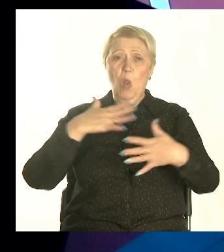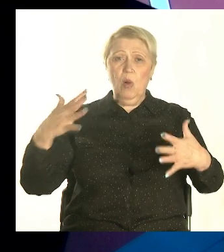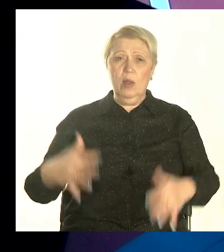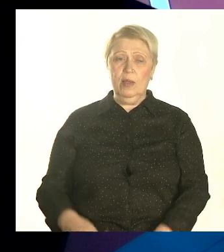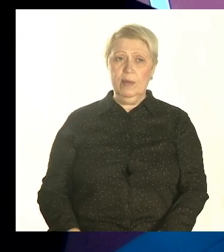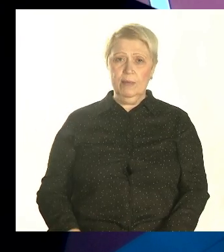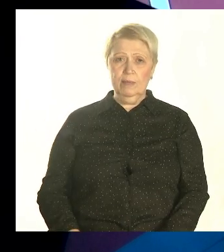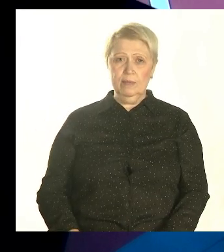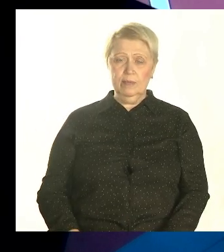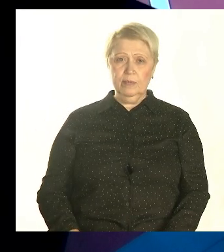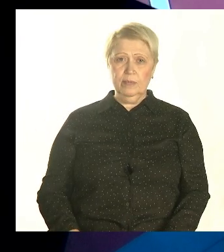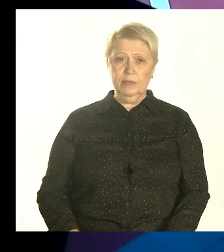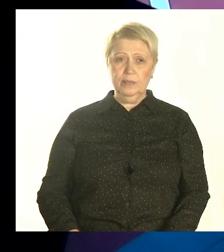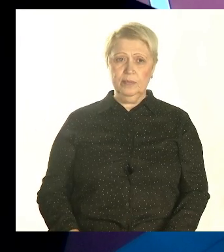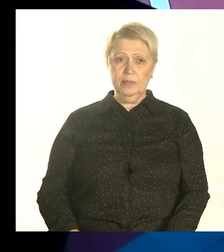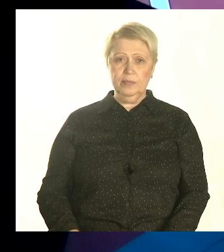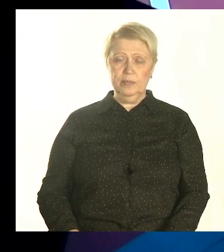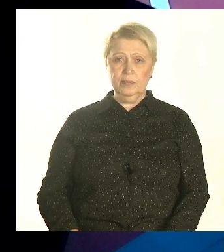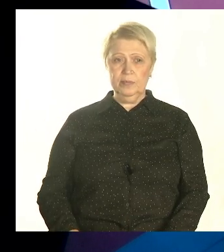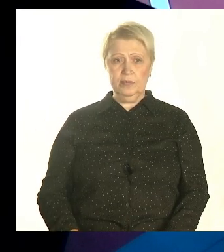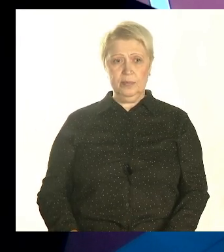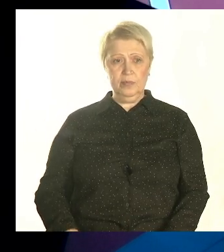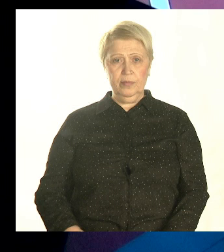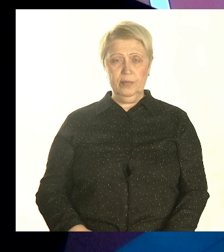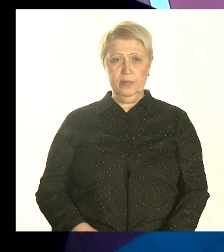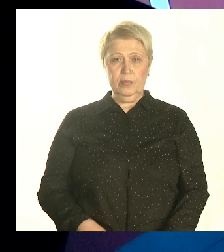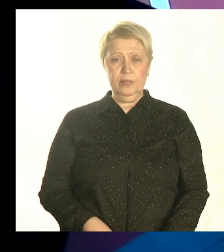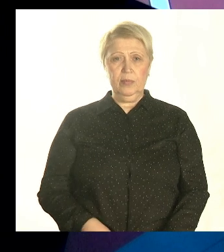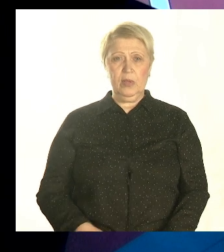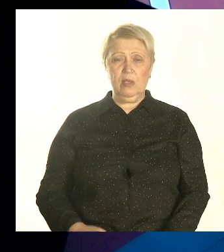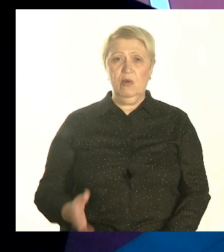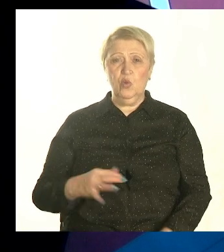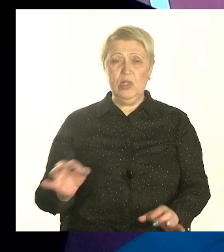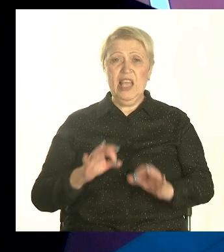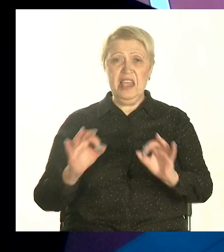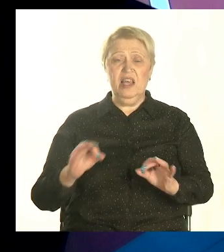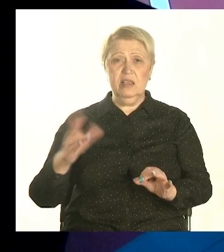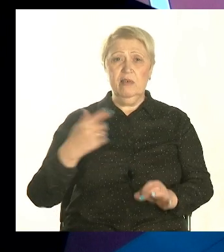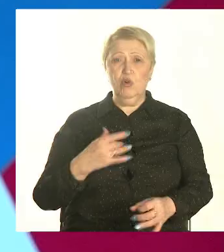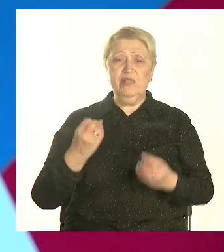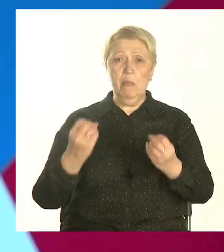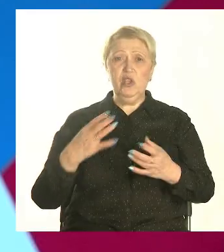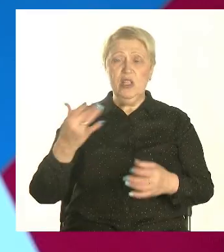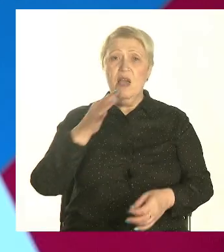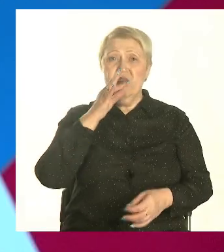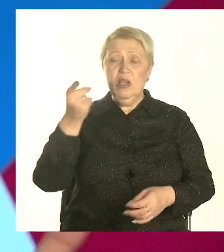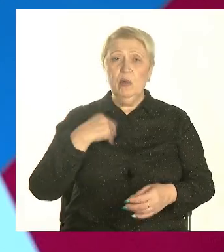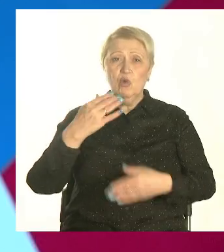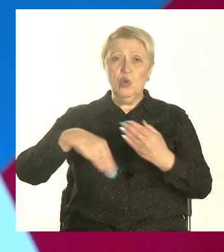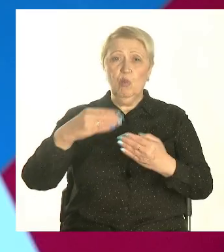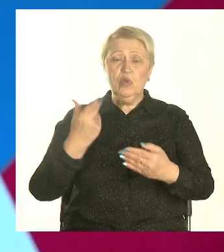Вот, собственно, да, новогодние праздники. Никогда в обычное время мусора не появляется, но Новый год, все мы